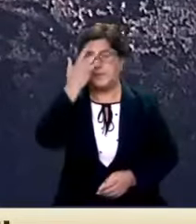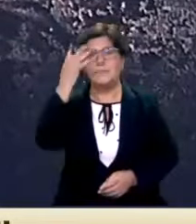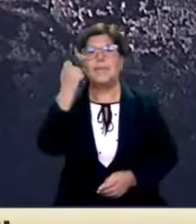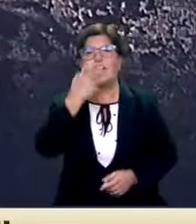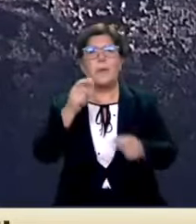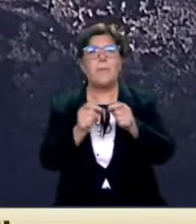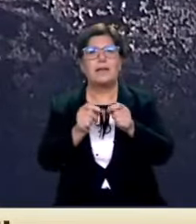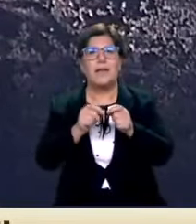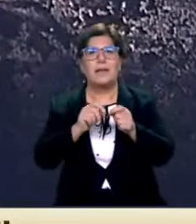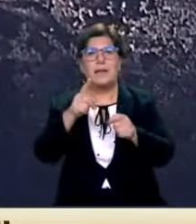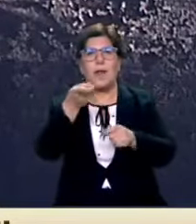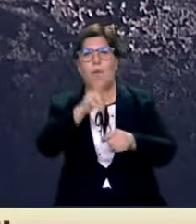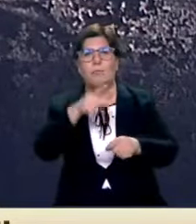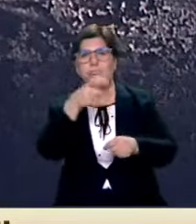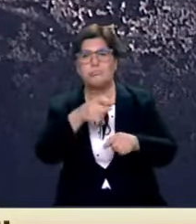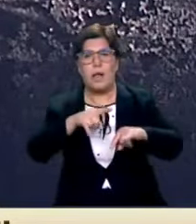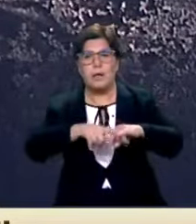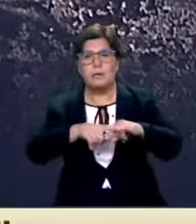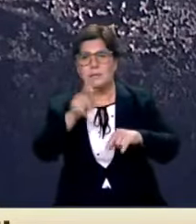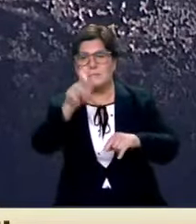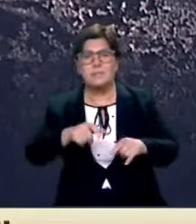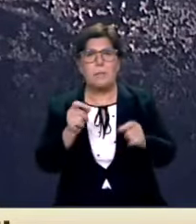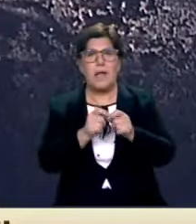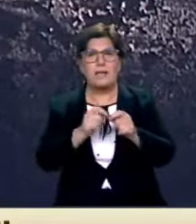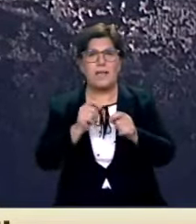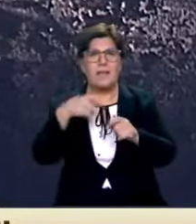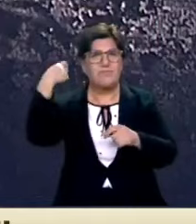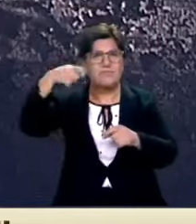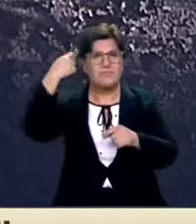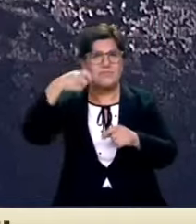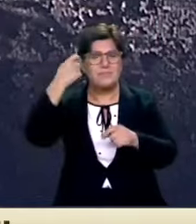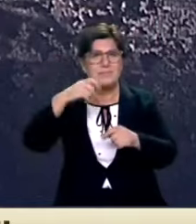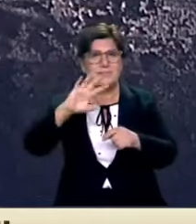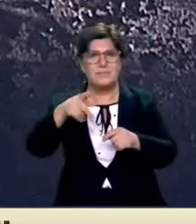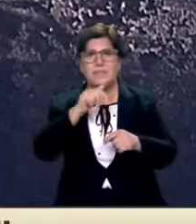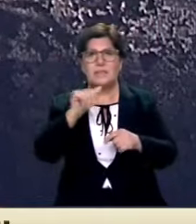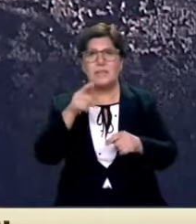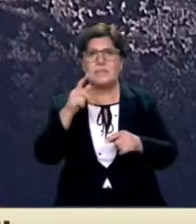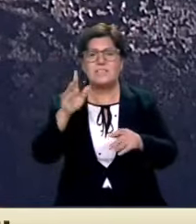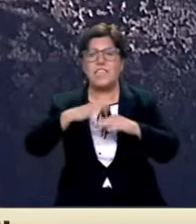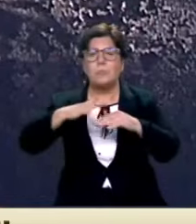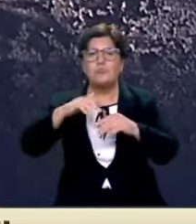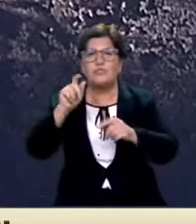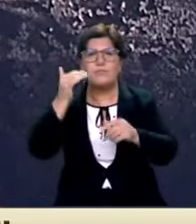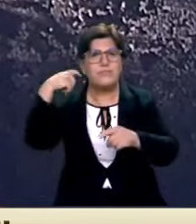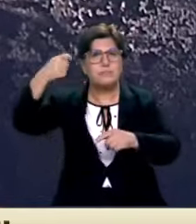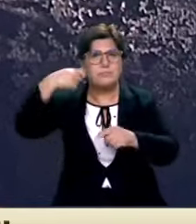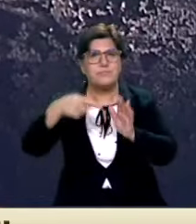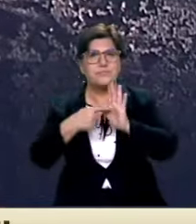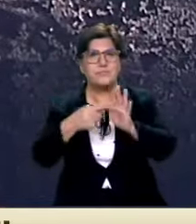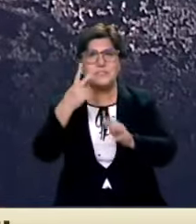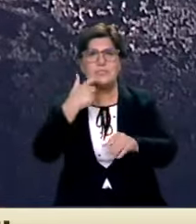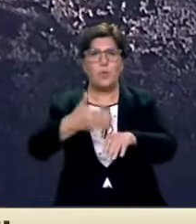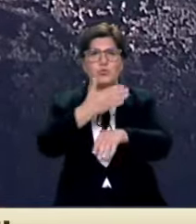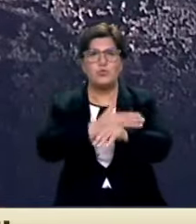Şarkıcı Bergen'i katleden Halis Serbest'in Bergen filminin yapımcısına kişilik haklarına saldırıda bulunduğu iddiasıyla 2 yıl önce açtığı